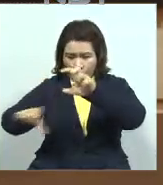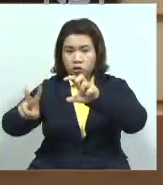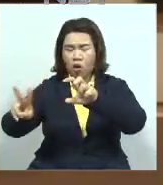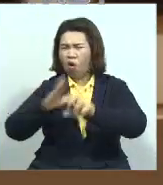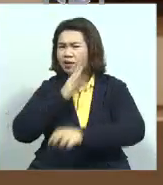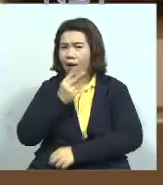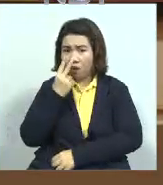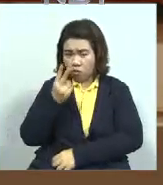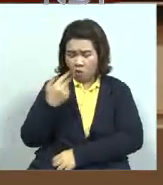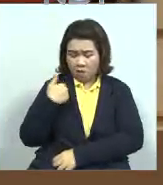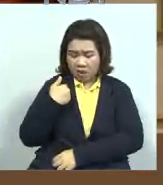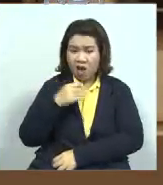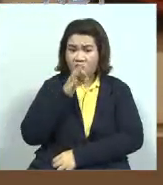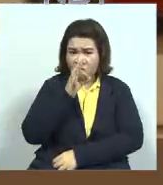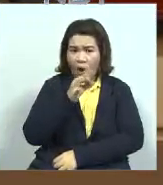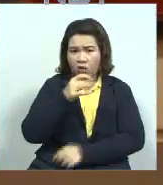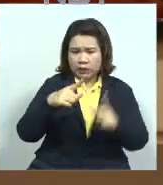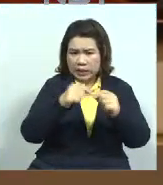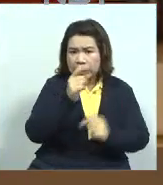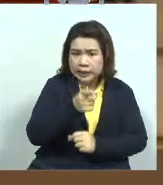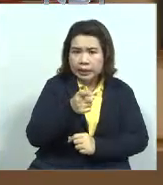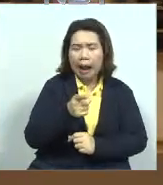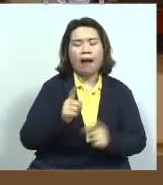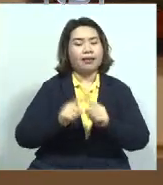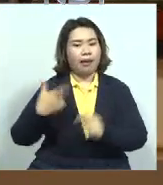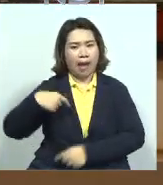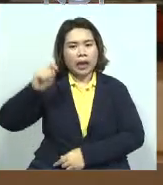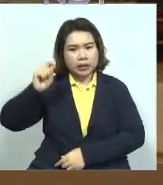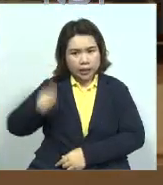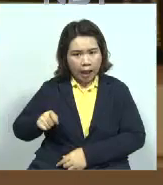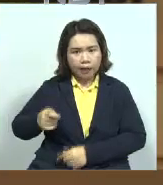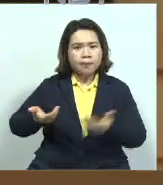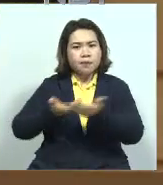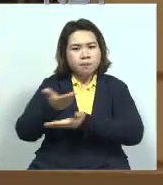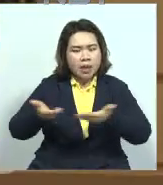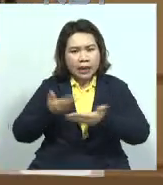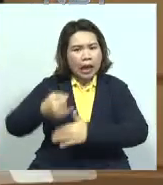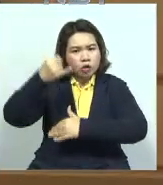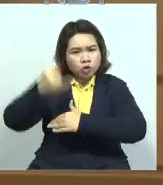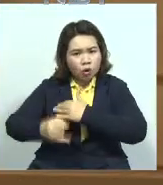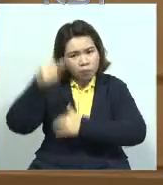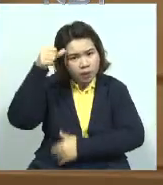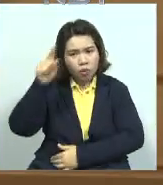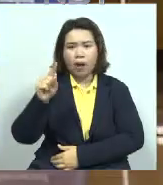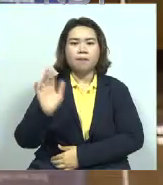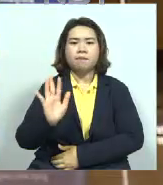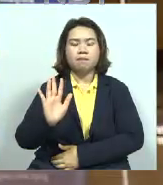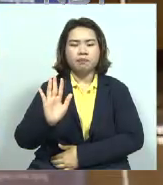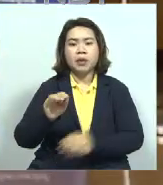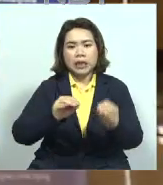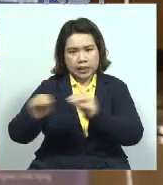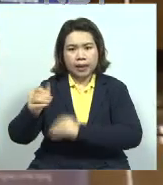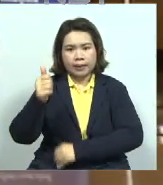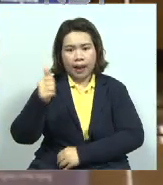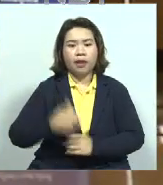ว่ามีมูลตามคำร้องของกกต.แต่ศาลก็ไม่จำเป็นที่จะต้องพิจารณาให้จบภายในวันเดียวค่ะนอกจากนี้ก